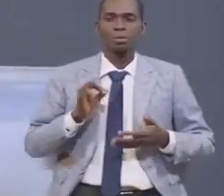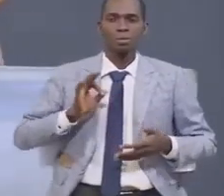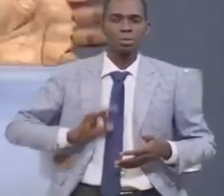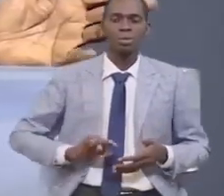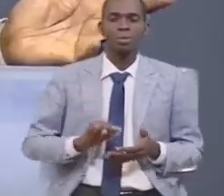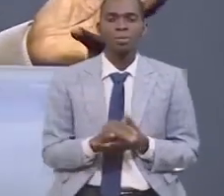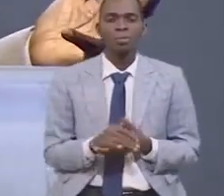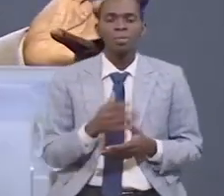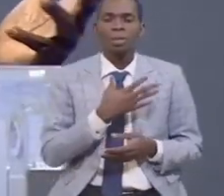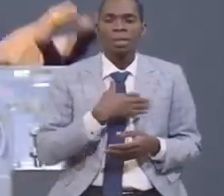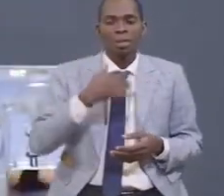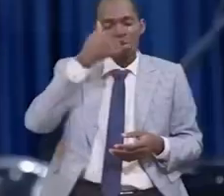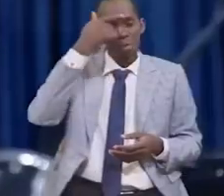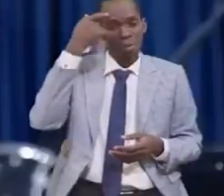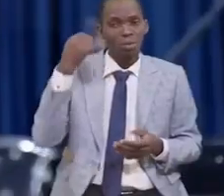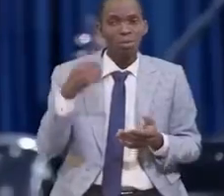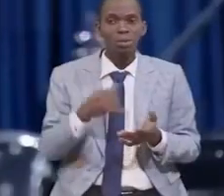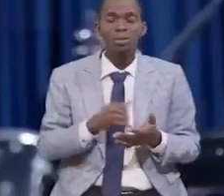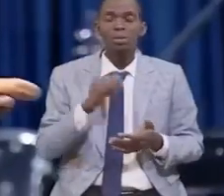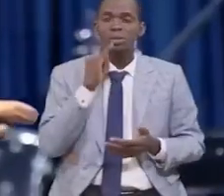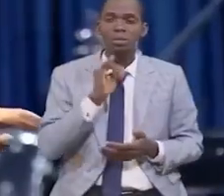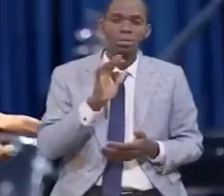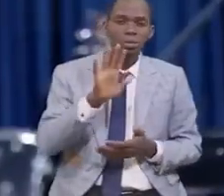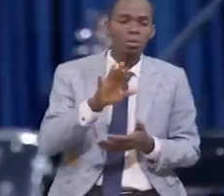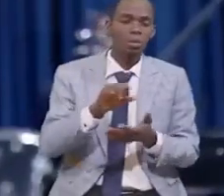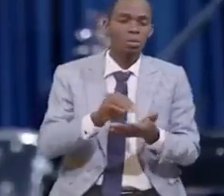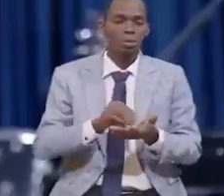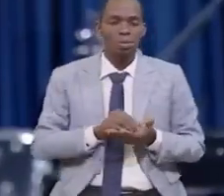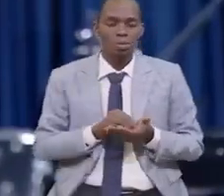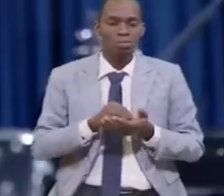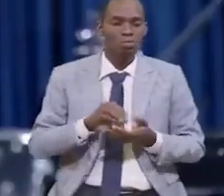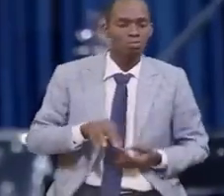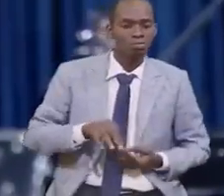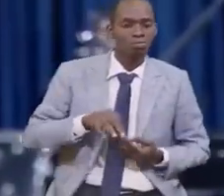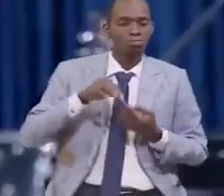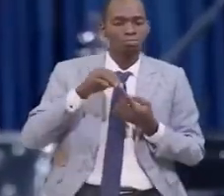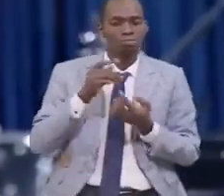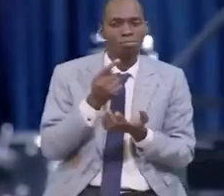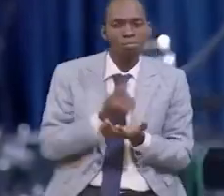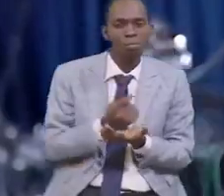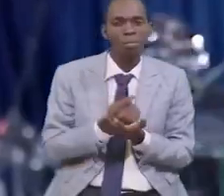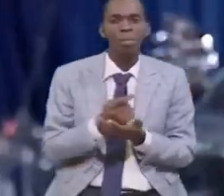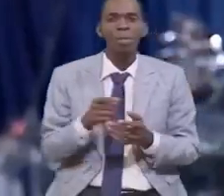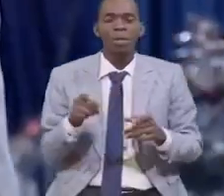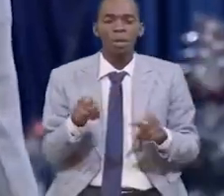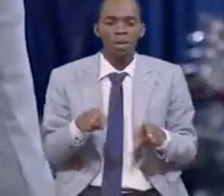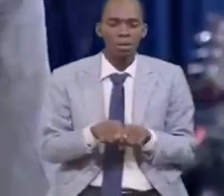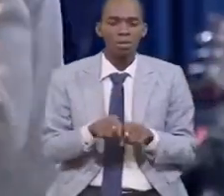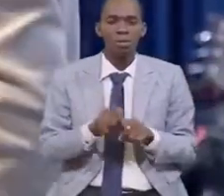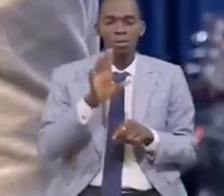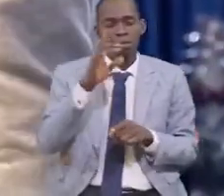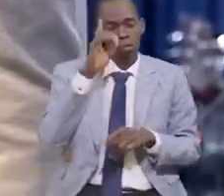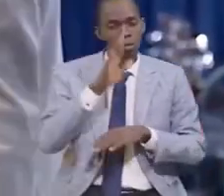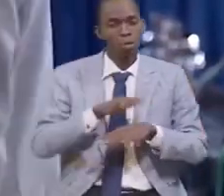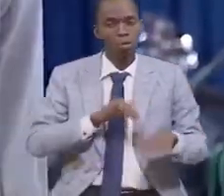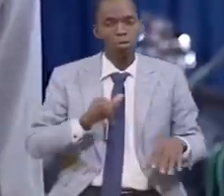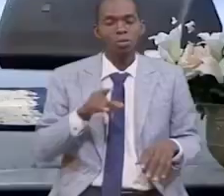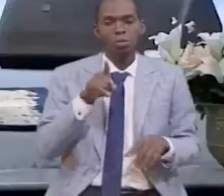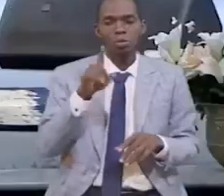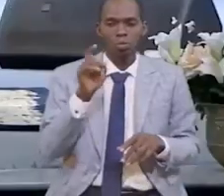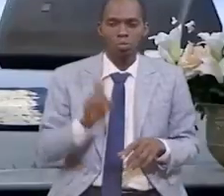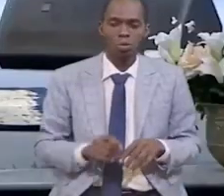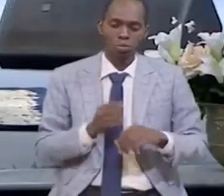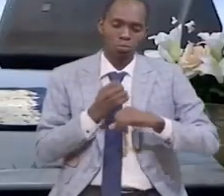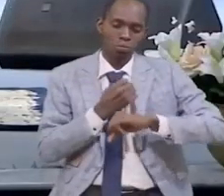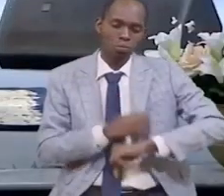బాధ్యత. అండ్ బికాజ్ ఇట్స్ యువర్ పర్టిక్యులర్ పెకులియర్ ట్రెజర్ అస్ వెల్ అస్ కాలింగ్ యువర్ వాచ్ ఓవర్ దెమ్. మీ